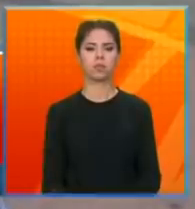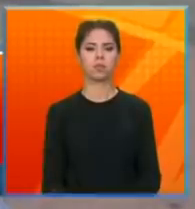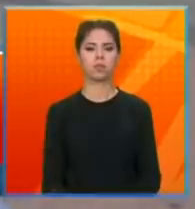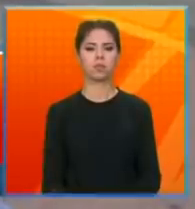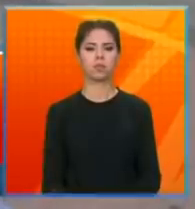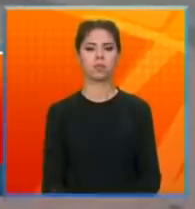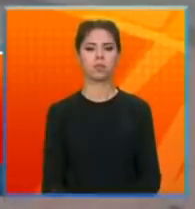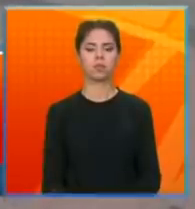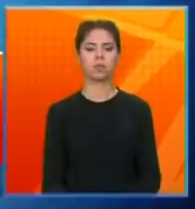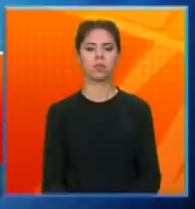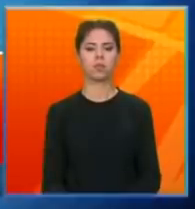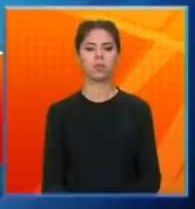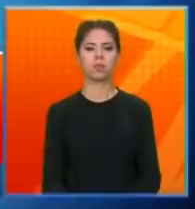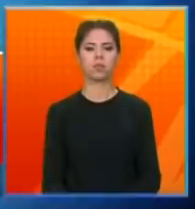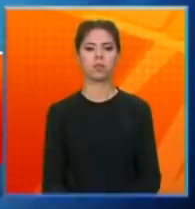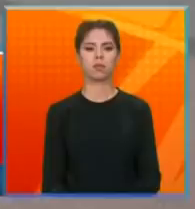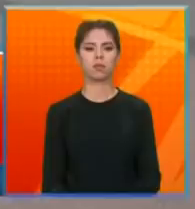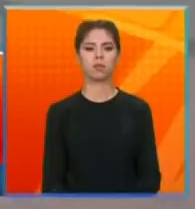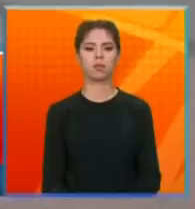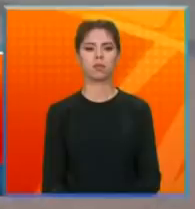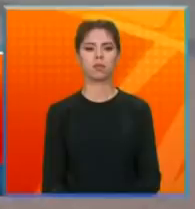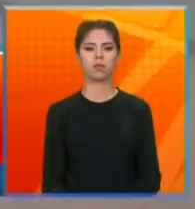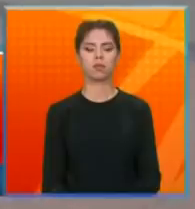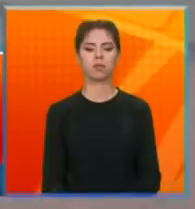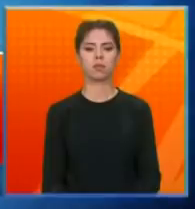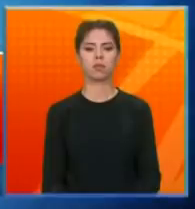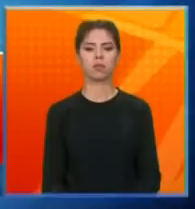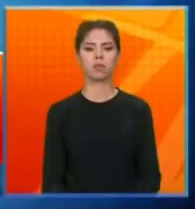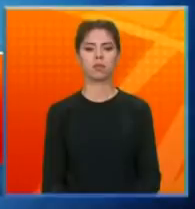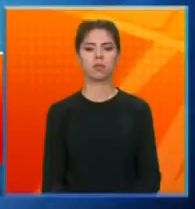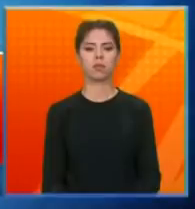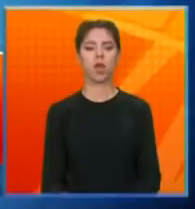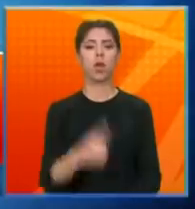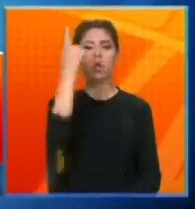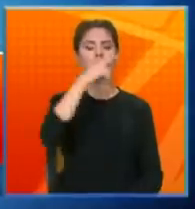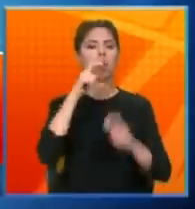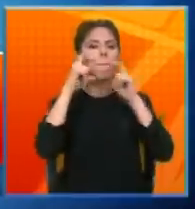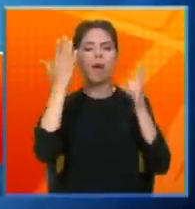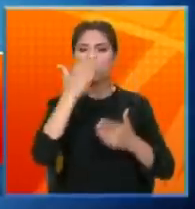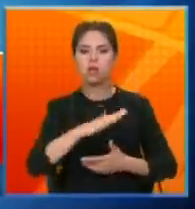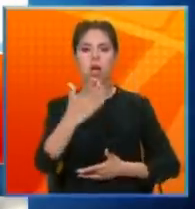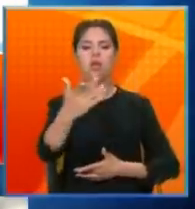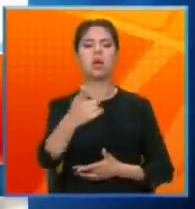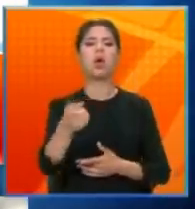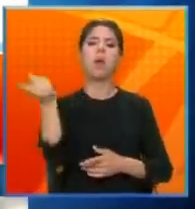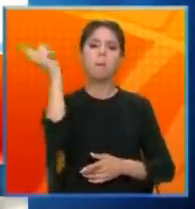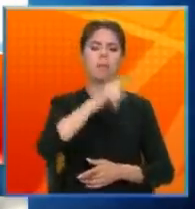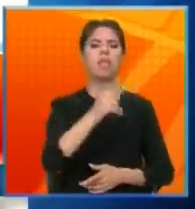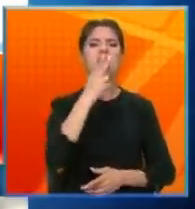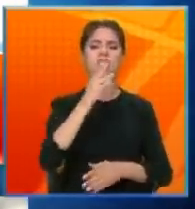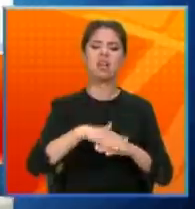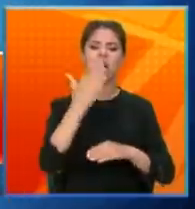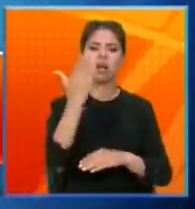yani arabadan indirdi, attı. Ben salmak istemiyorum. Beni öyle bıraktı orada. Yüzünde maskesi yoktu, üstüne bir de sigara